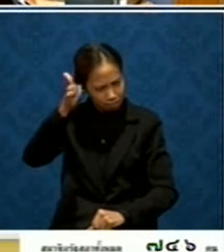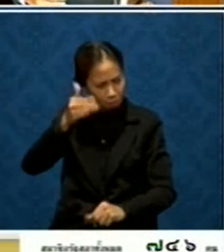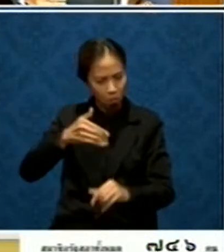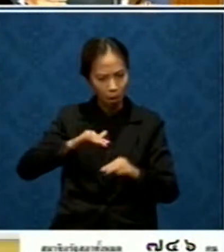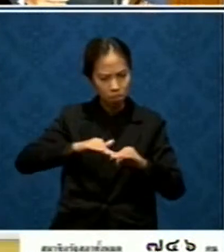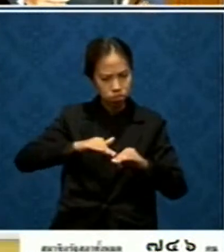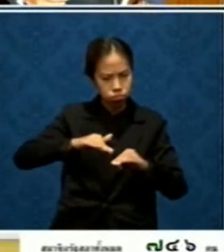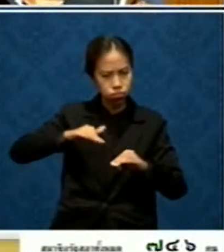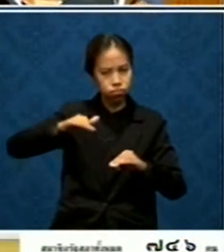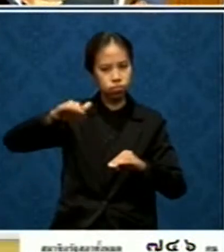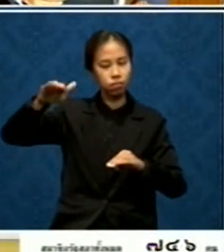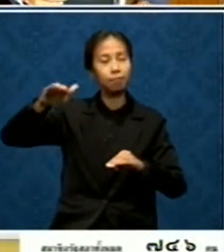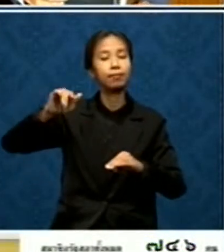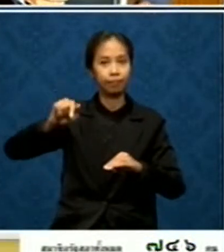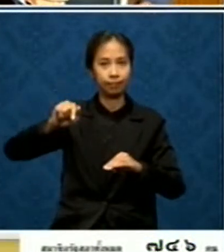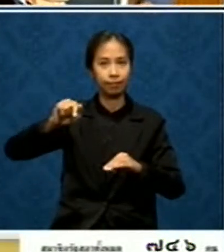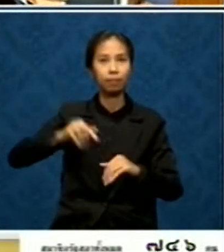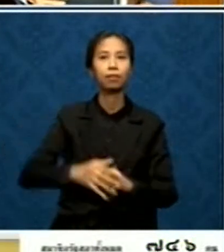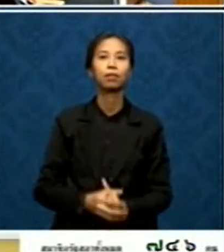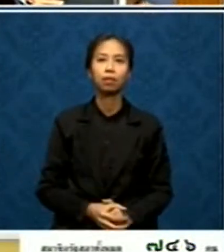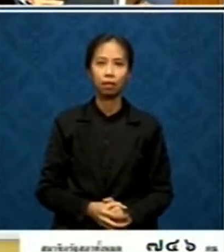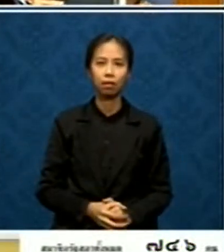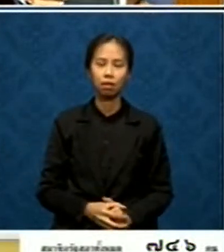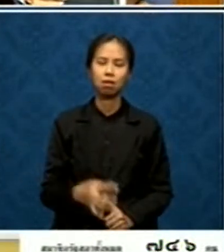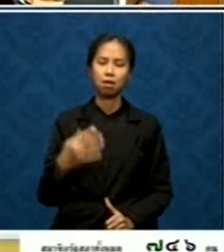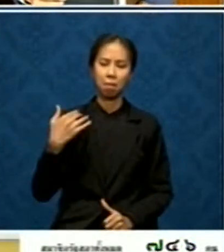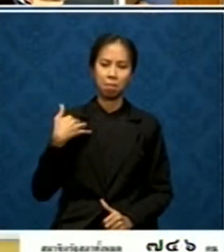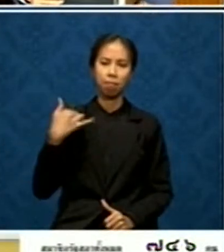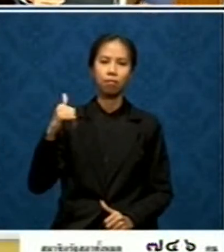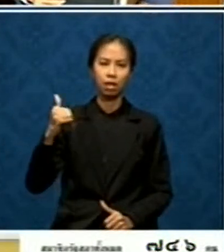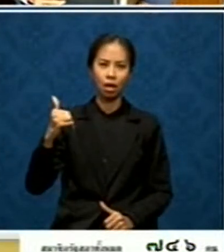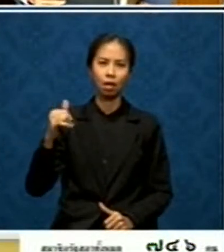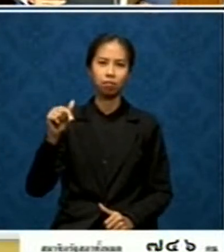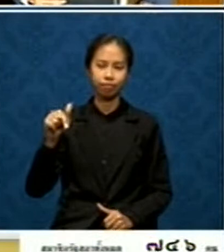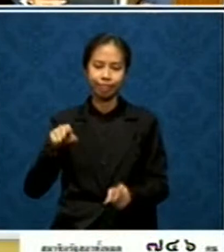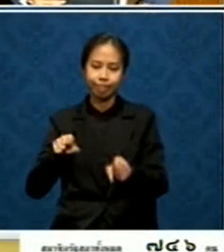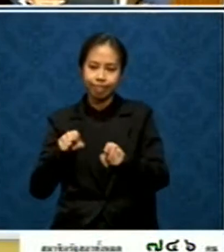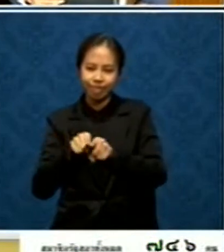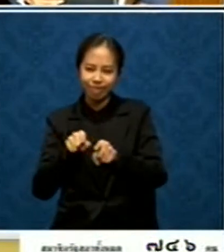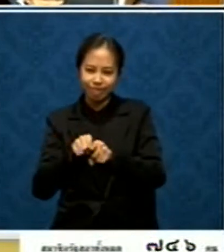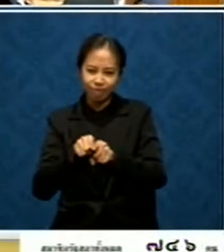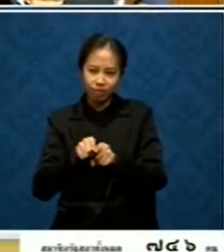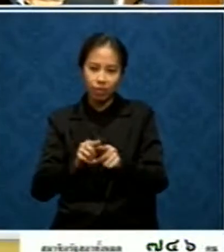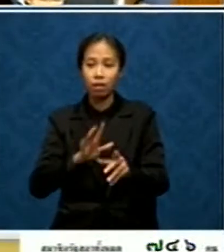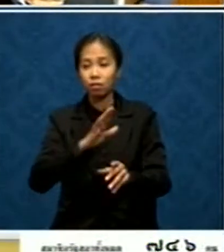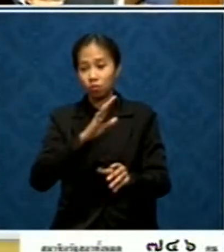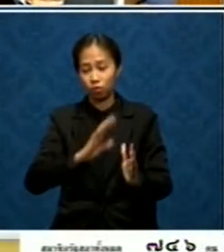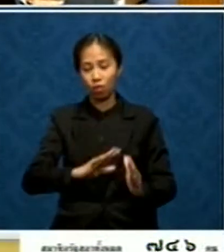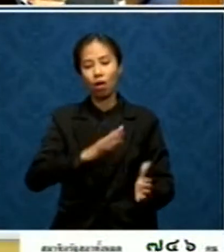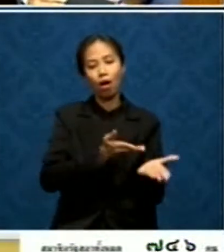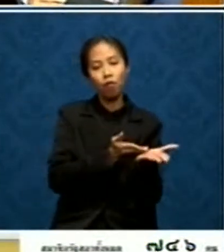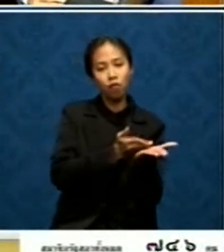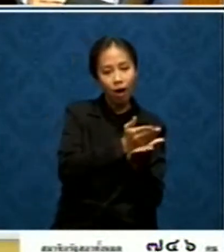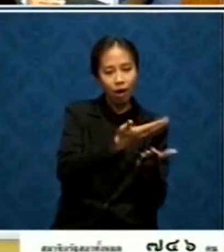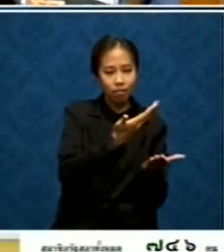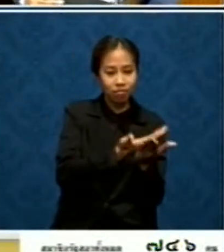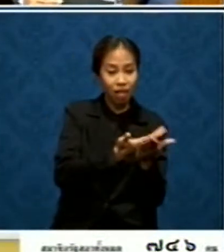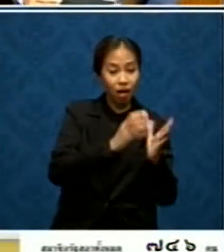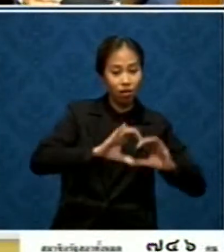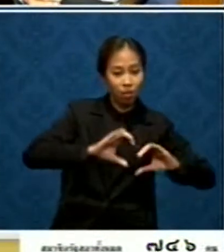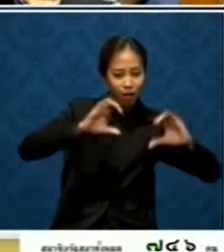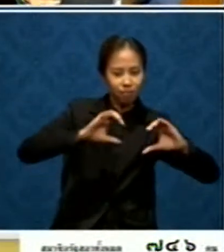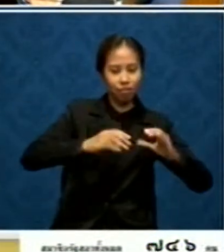สูงจนอาจจะกลายเป็นข้อจำกัดทางการคลังและการบริหารประเท